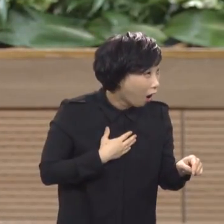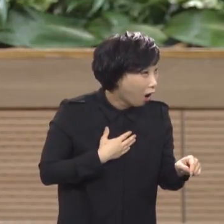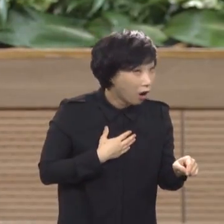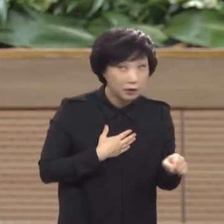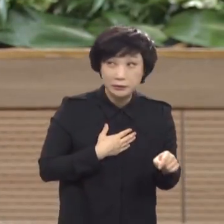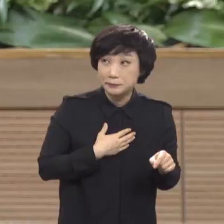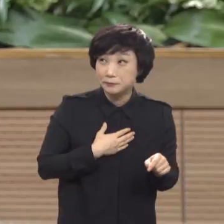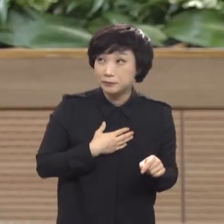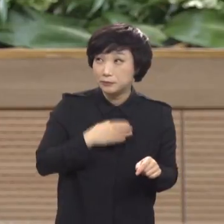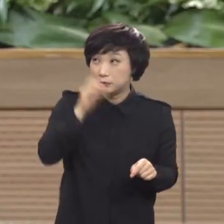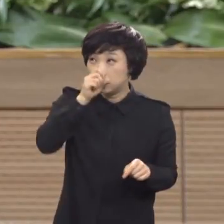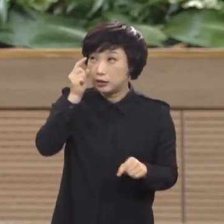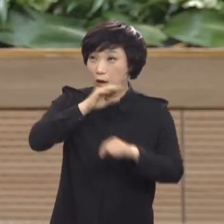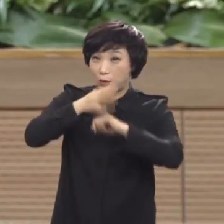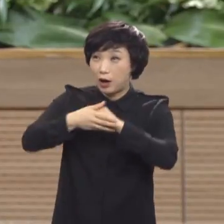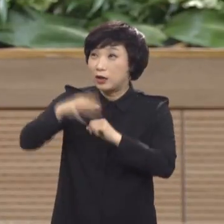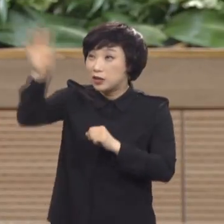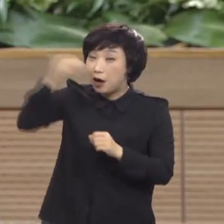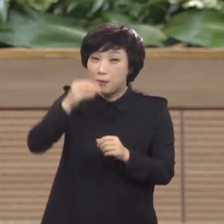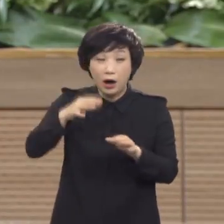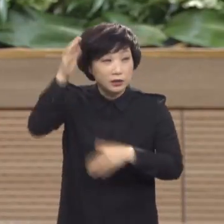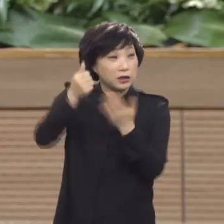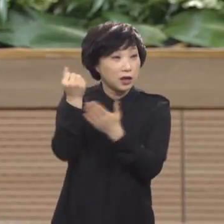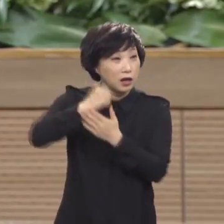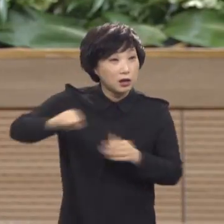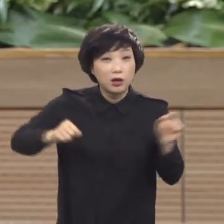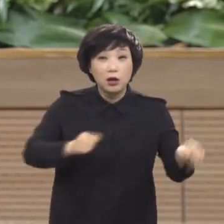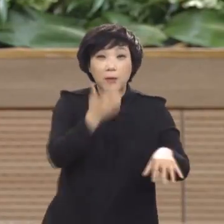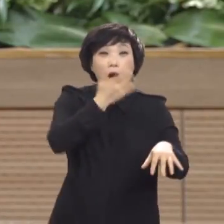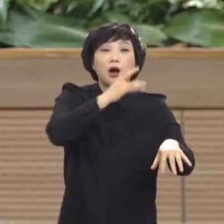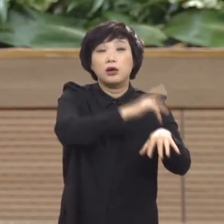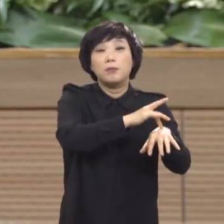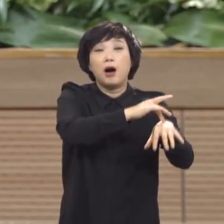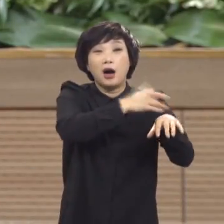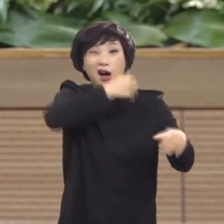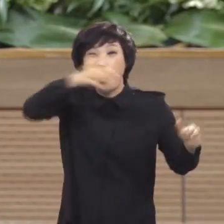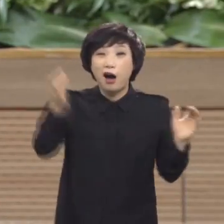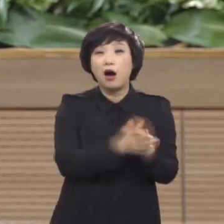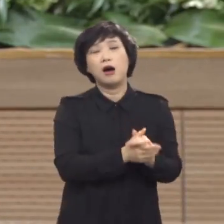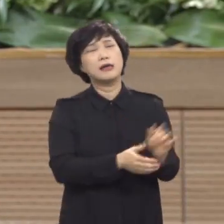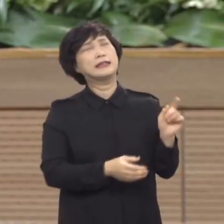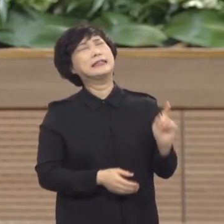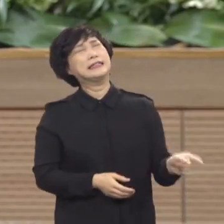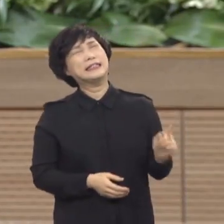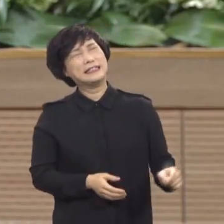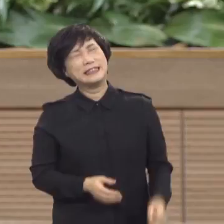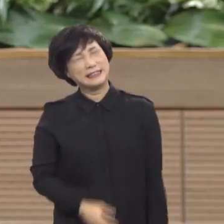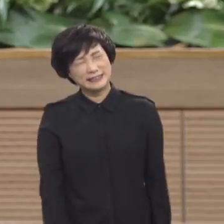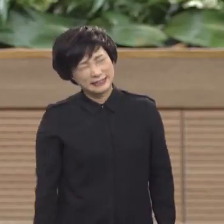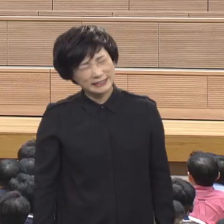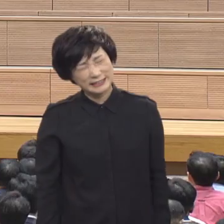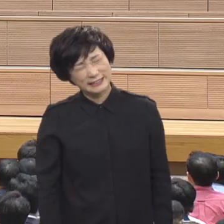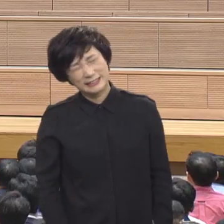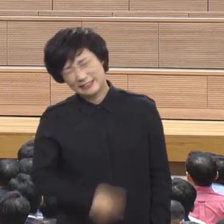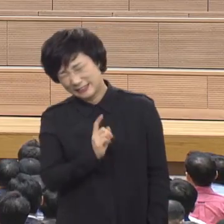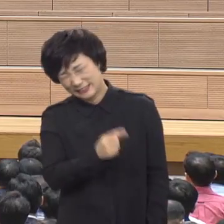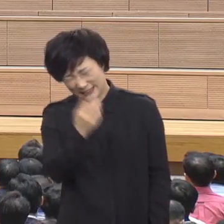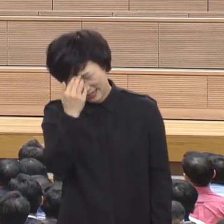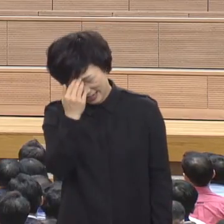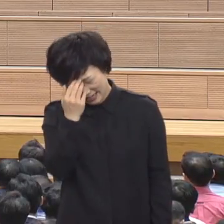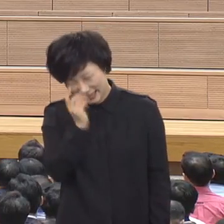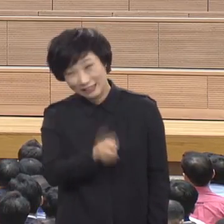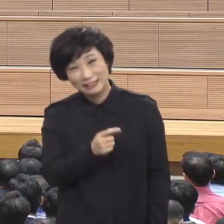선악과를 먹고 하나님을 도전하는 마귀의 패거리가 됐을 때 이거 얼마나 분하고 정말로